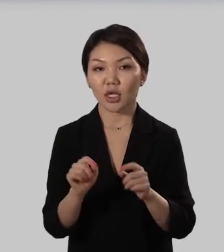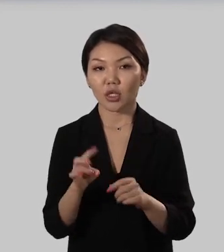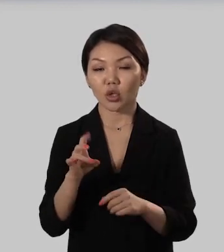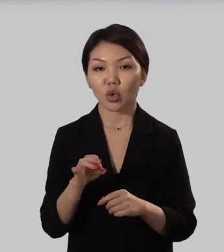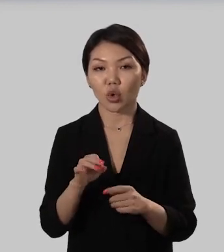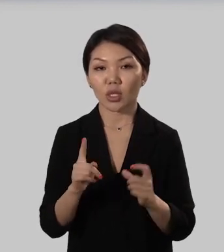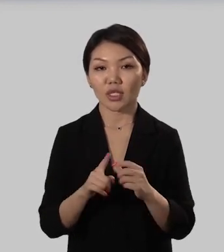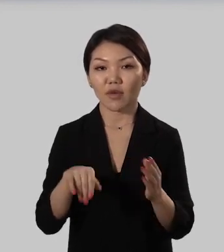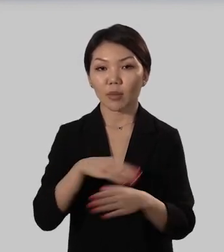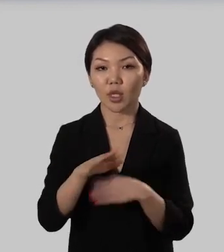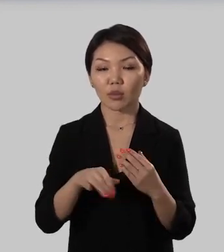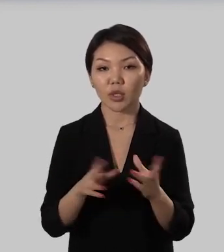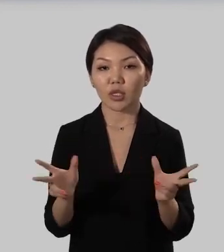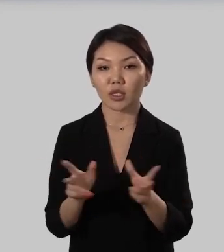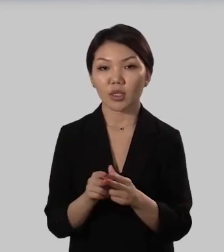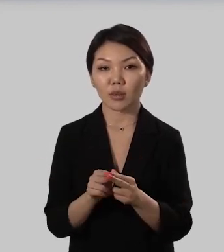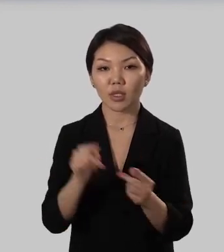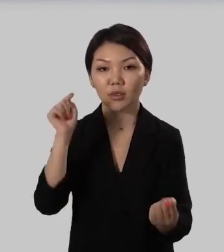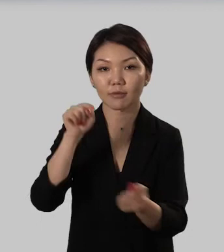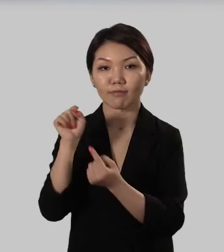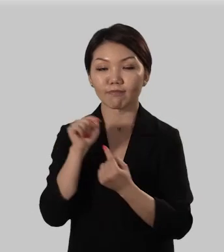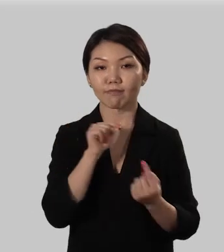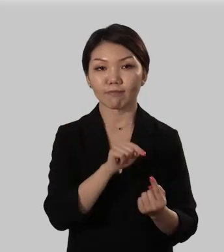соберите их во фразеологизмы